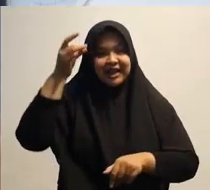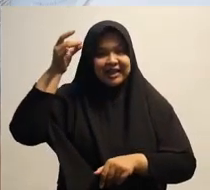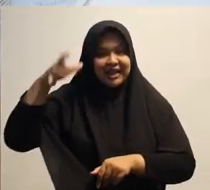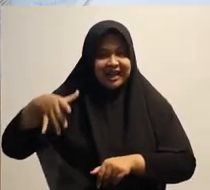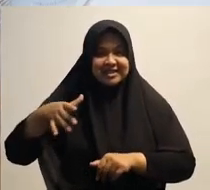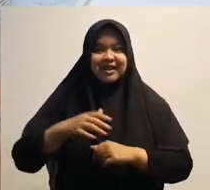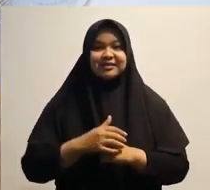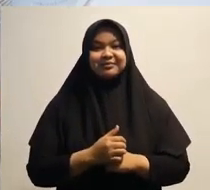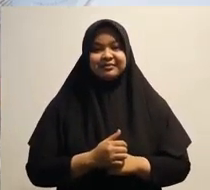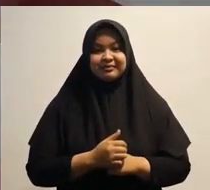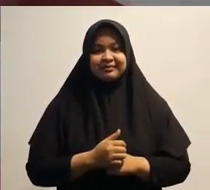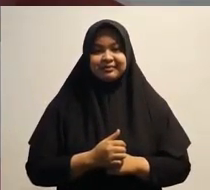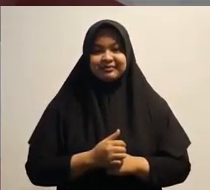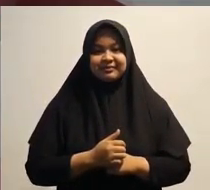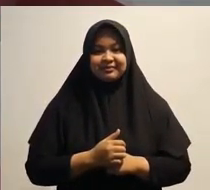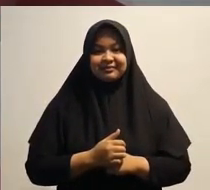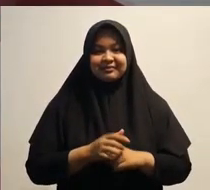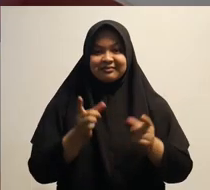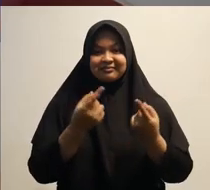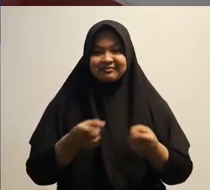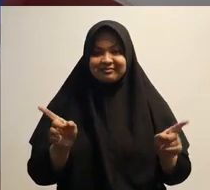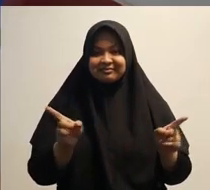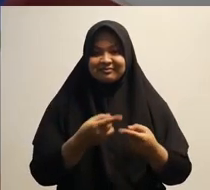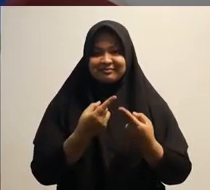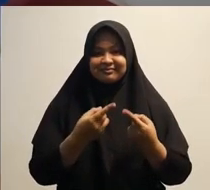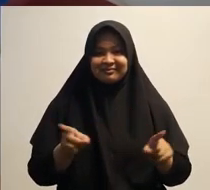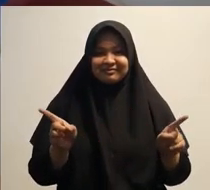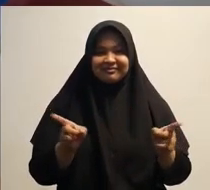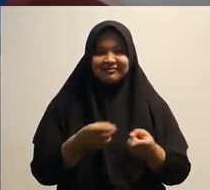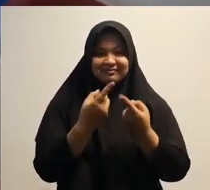mereka yang berada di pedesaan.